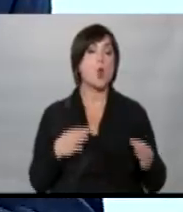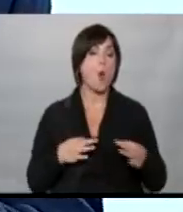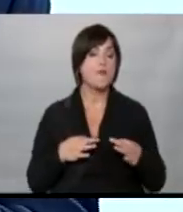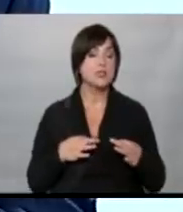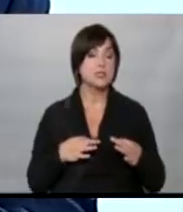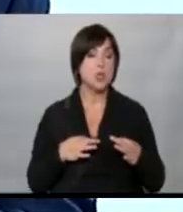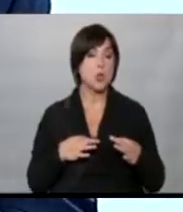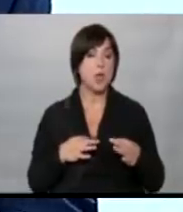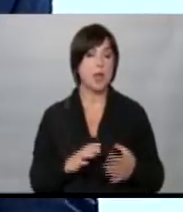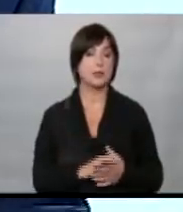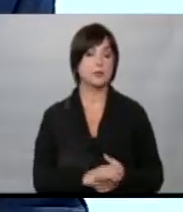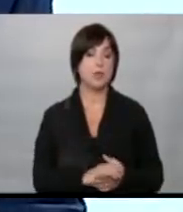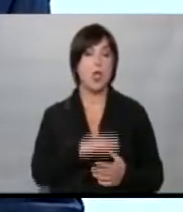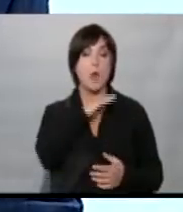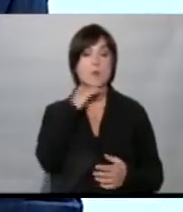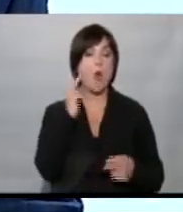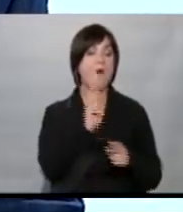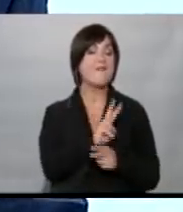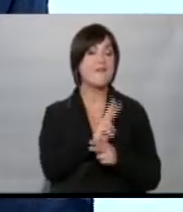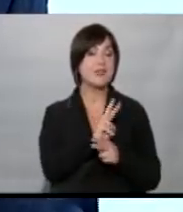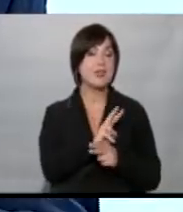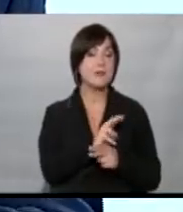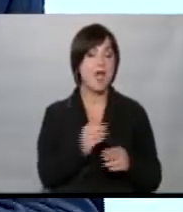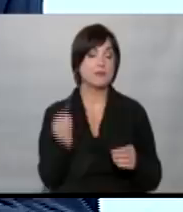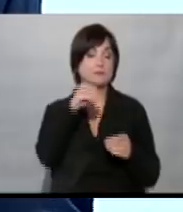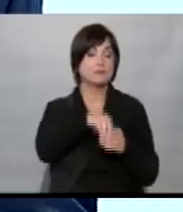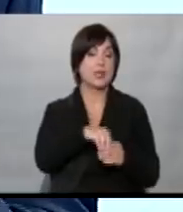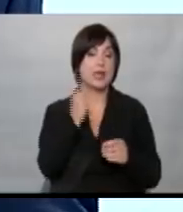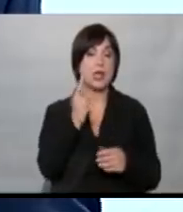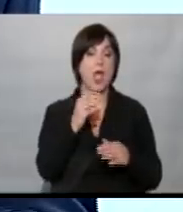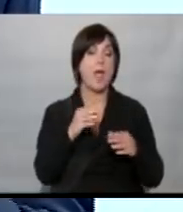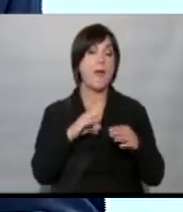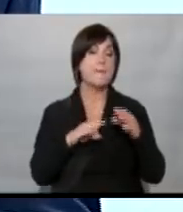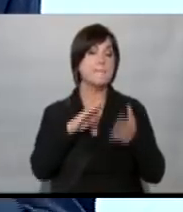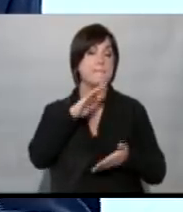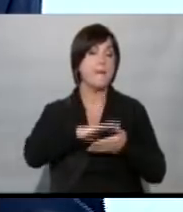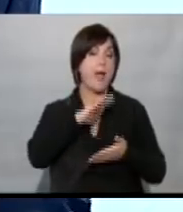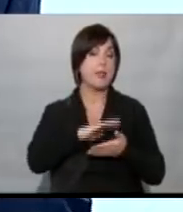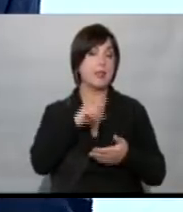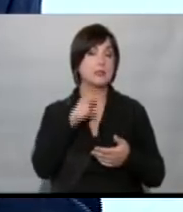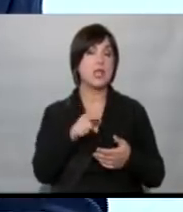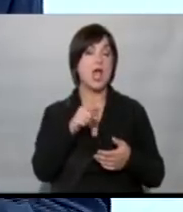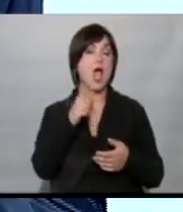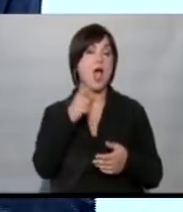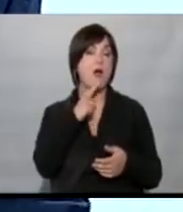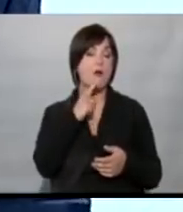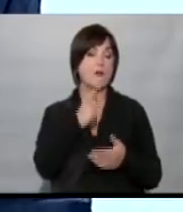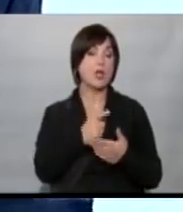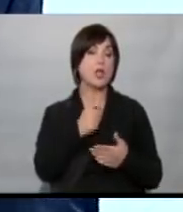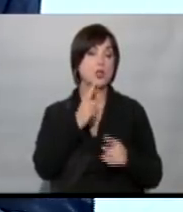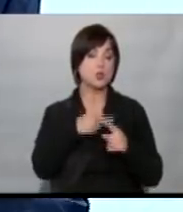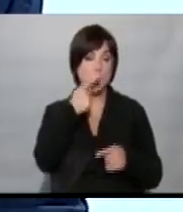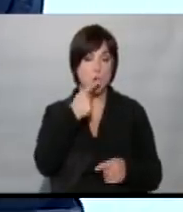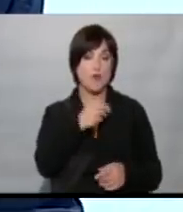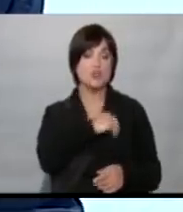професионално, многу внимателно метнати, како еден баланс на е толкувањата и желбите,